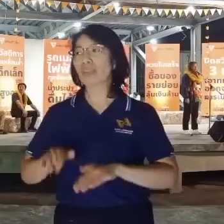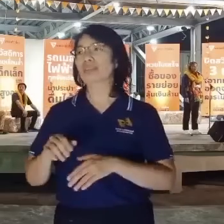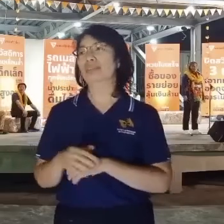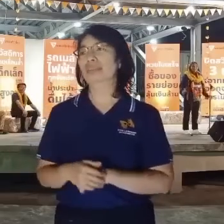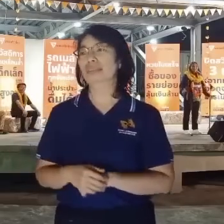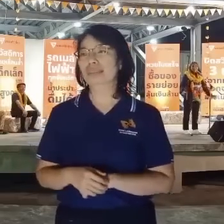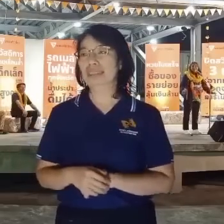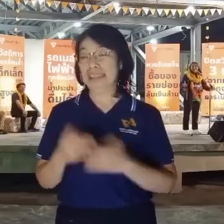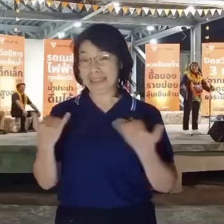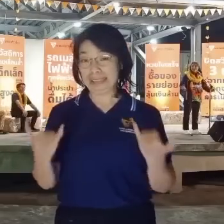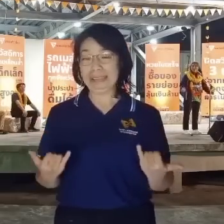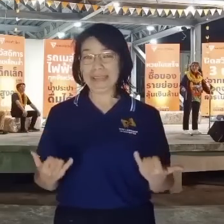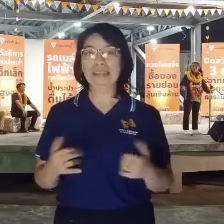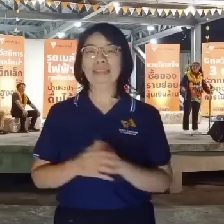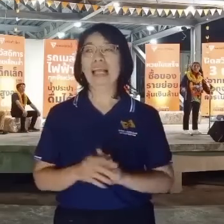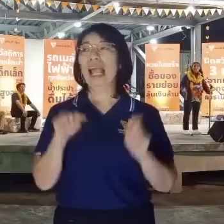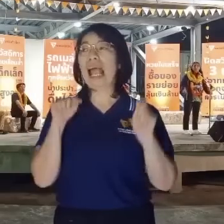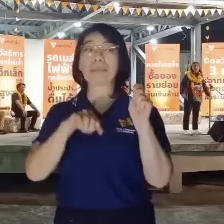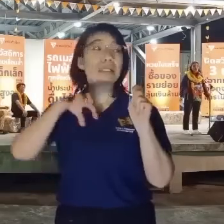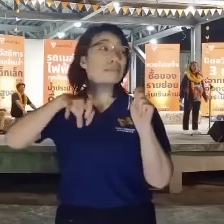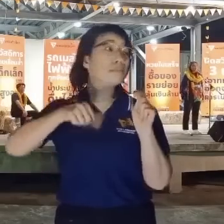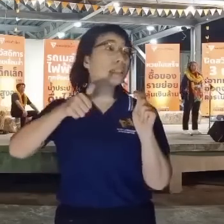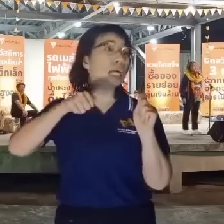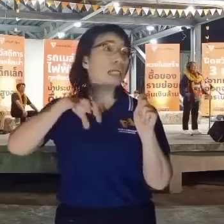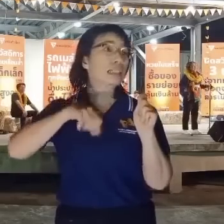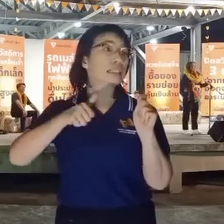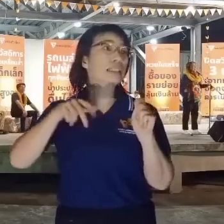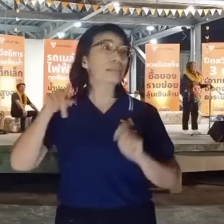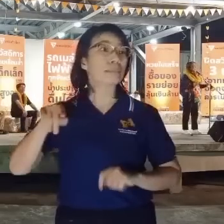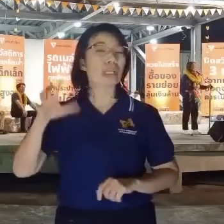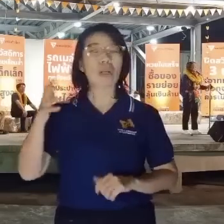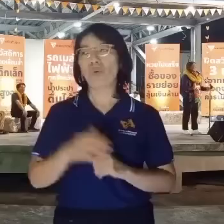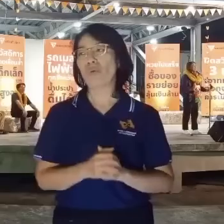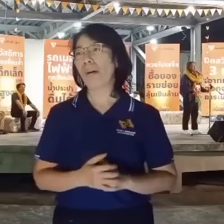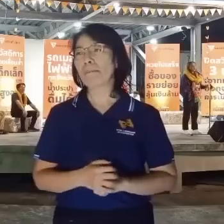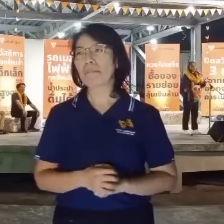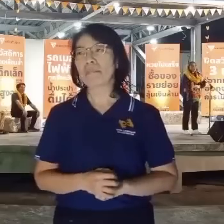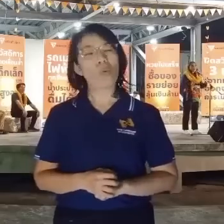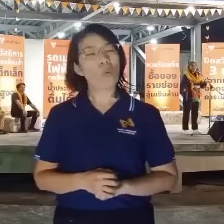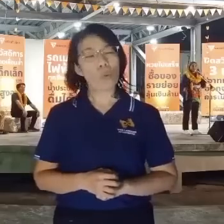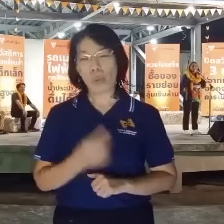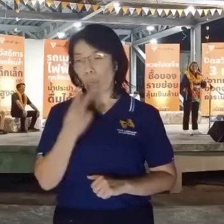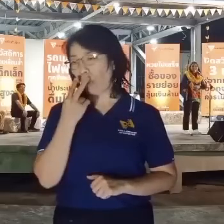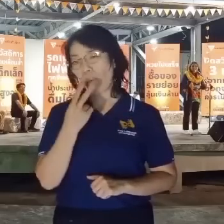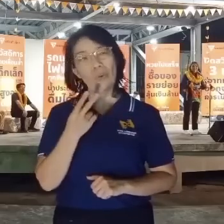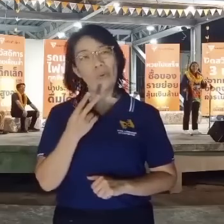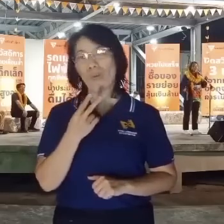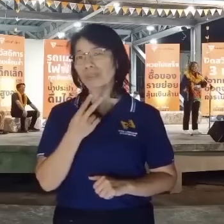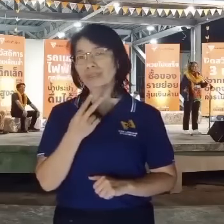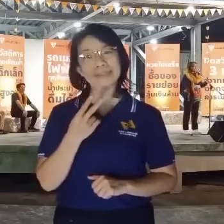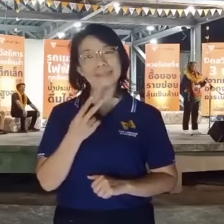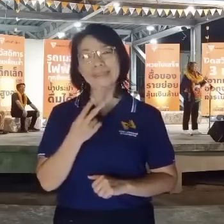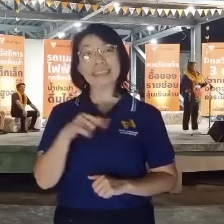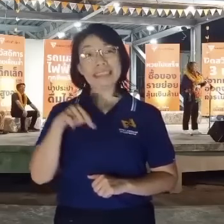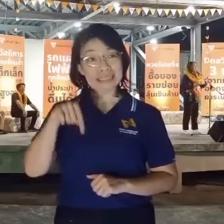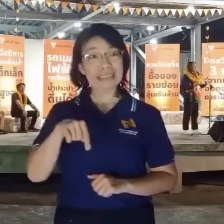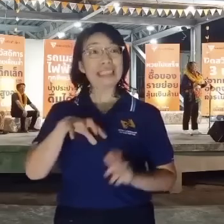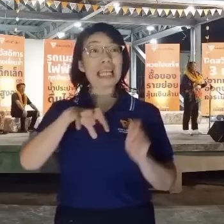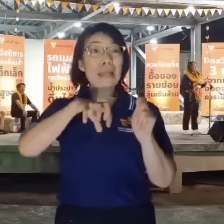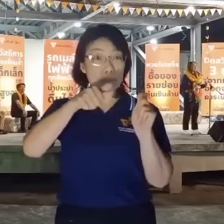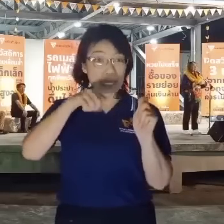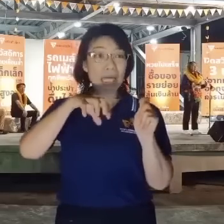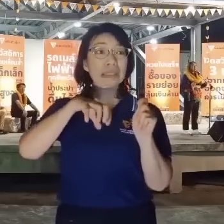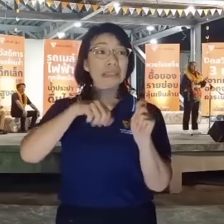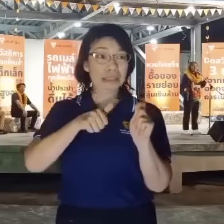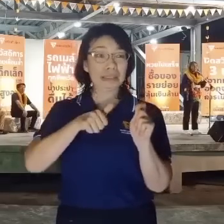เราอยู่ที่นี่ที่อำเภอเมืองพิษณุโลกไม่อยากจะเชื่อว่าที่นี่ที่เป็นเมืองเต็ม